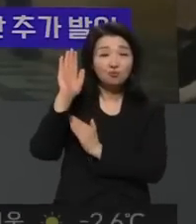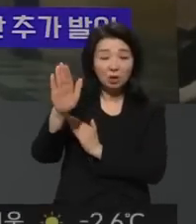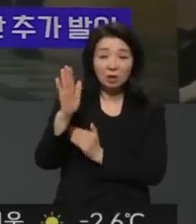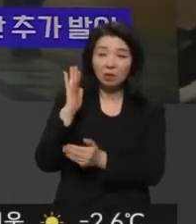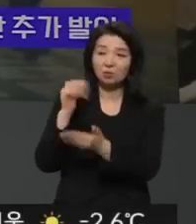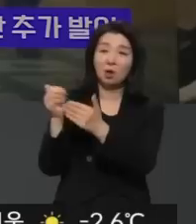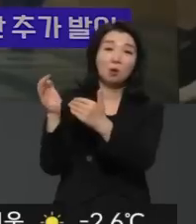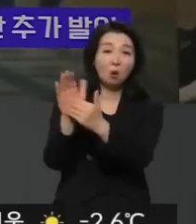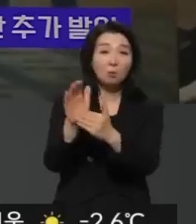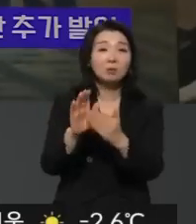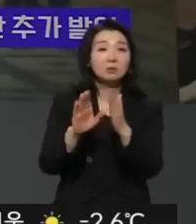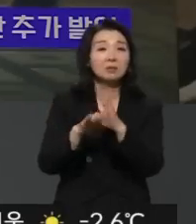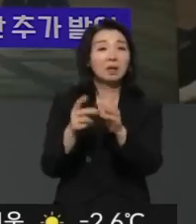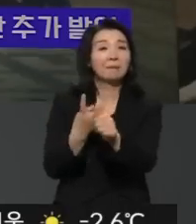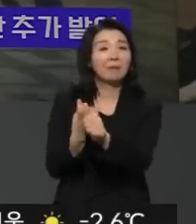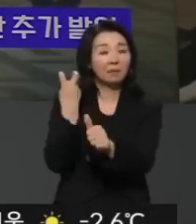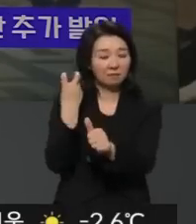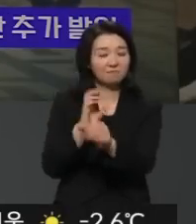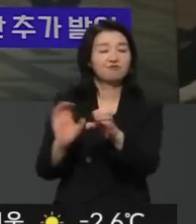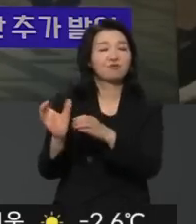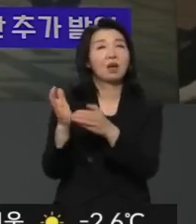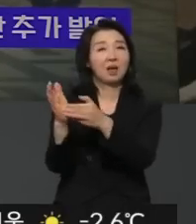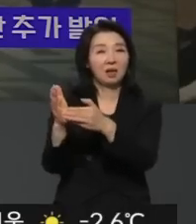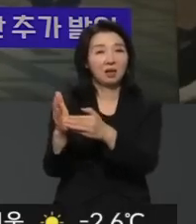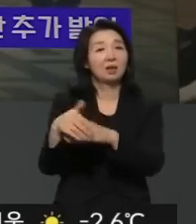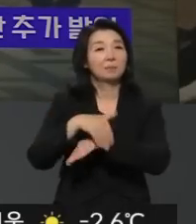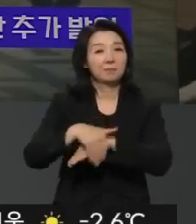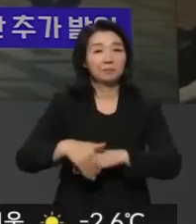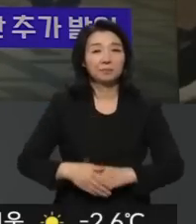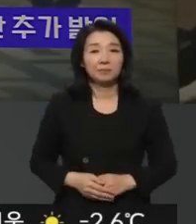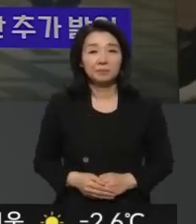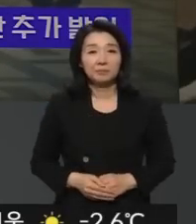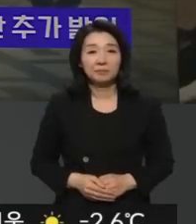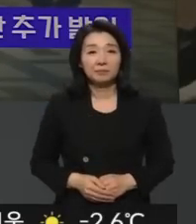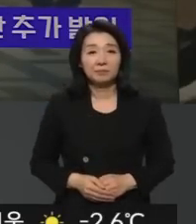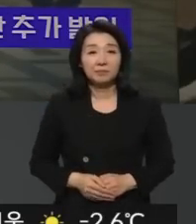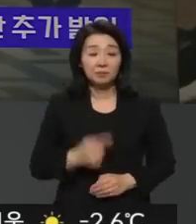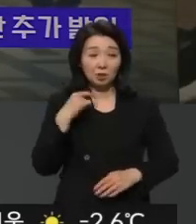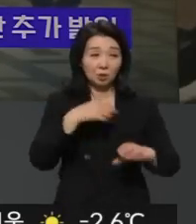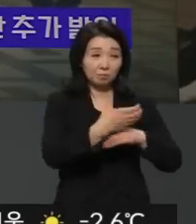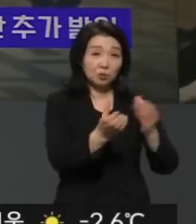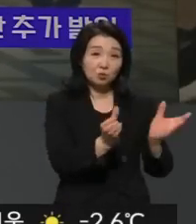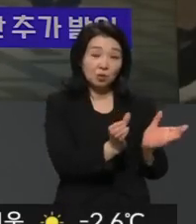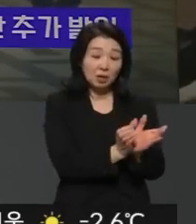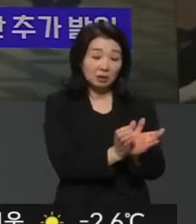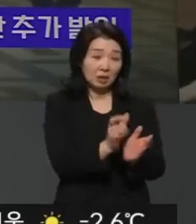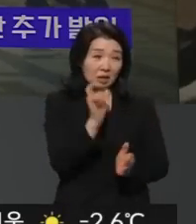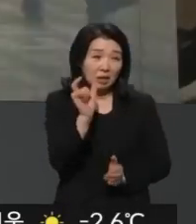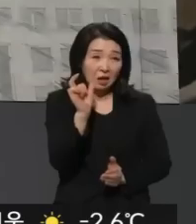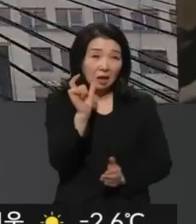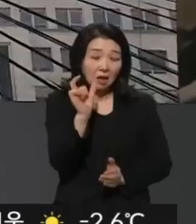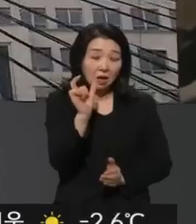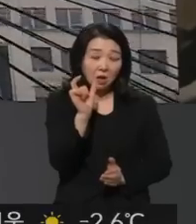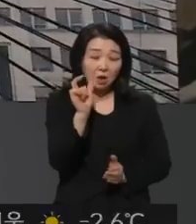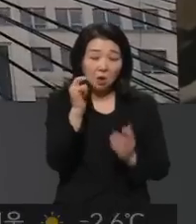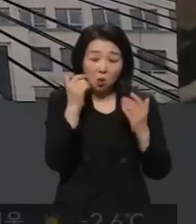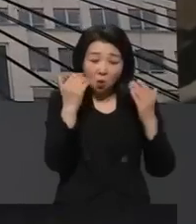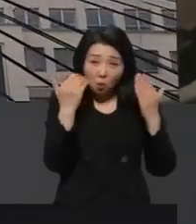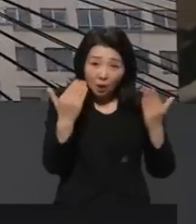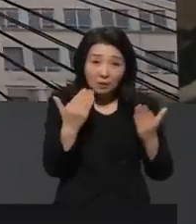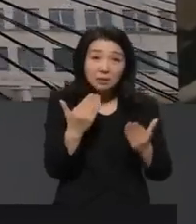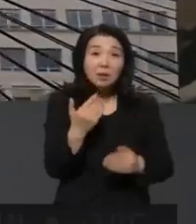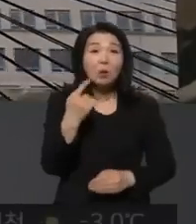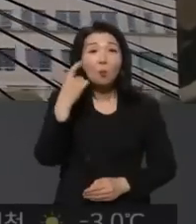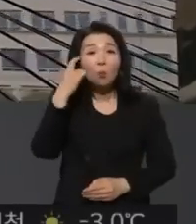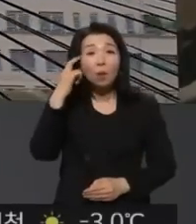이걸 거부하면 탄핵 소추안을 추가 발의를 한다라는 거였습니다. 이런 민주당 내 강경 주장이 명분을 얻는 이유는